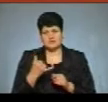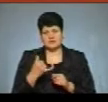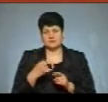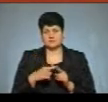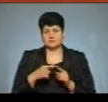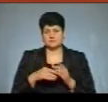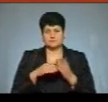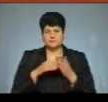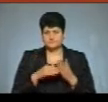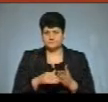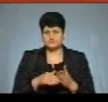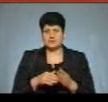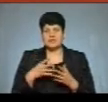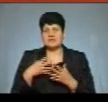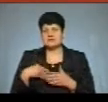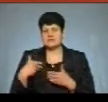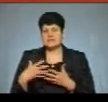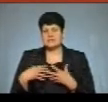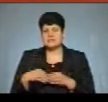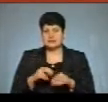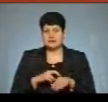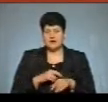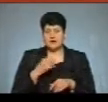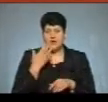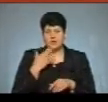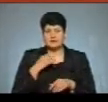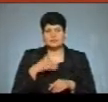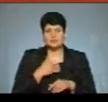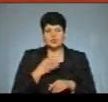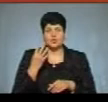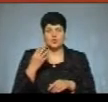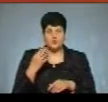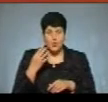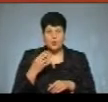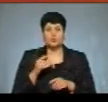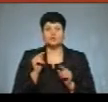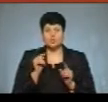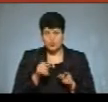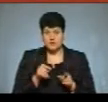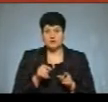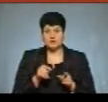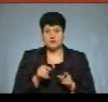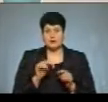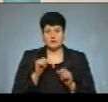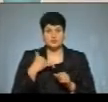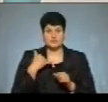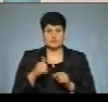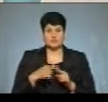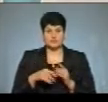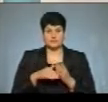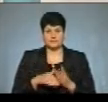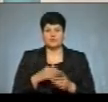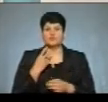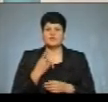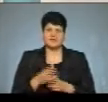екстреної. А допомога звертається до сімейного лікаря, лише коли вже температура 40 градусів, тоді телефонувати на швидку. Ну,